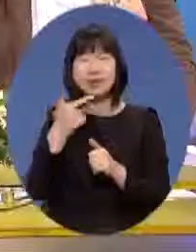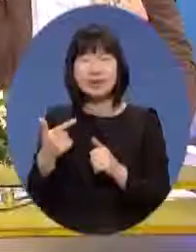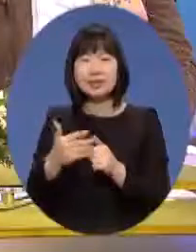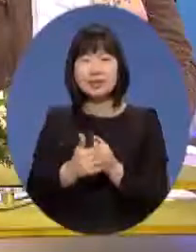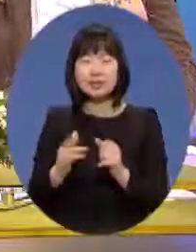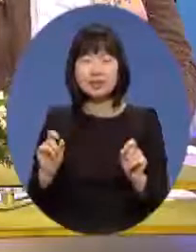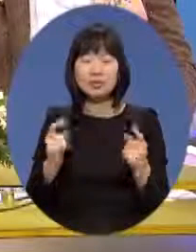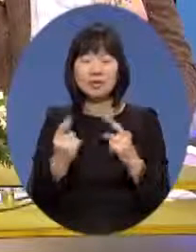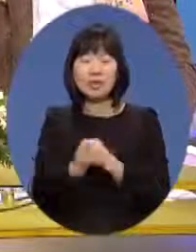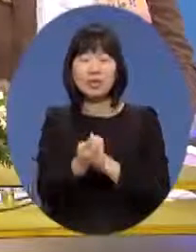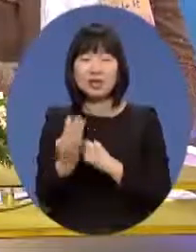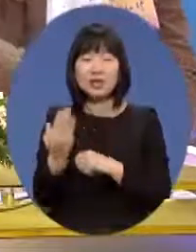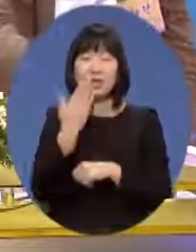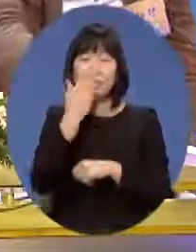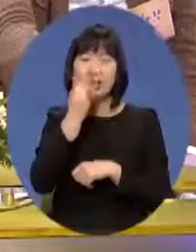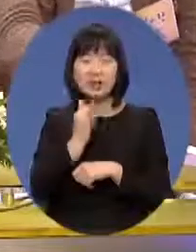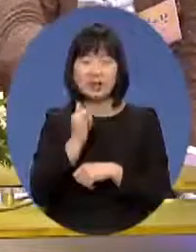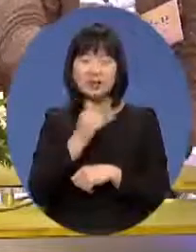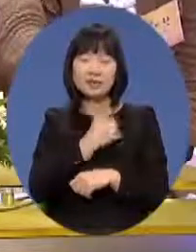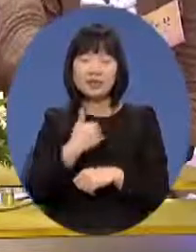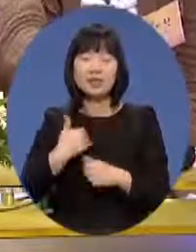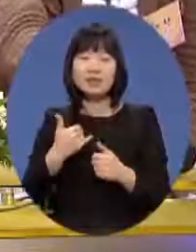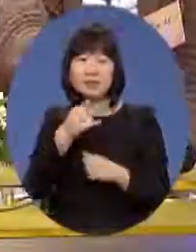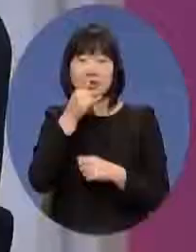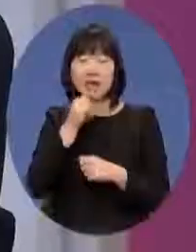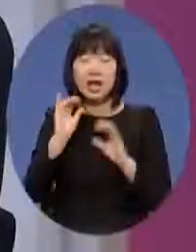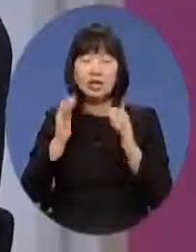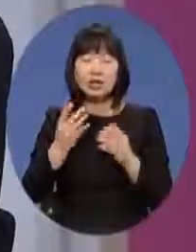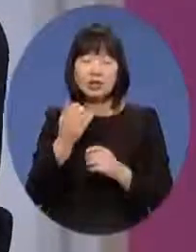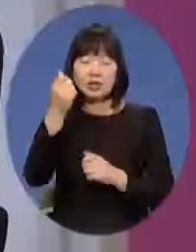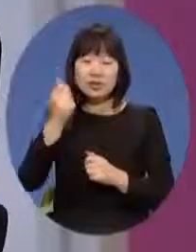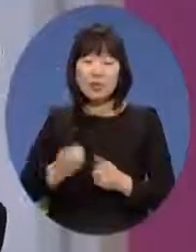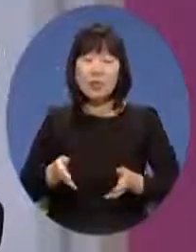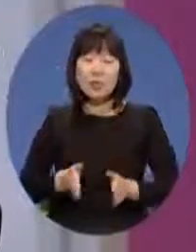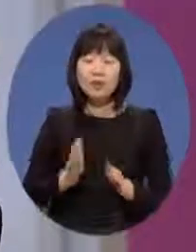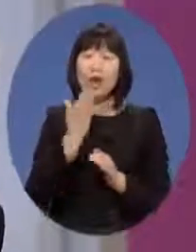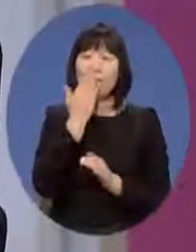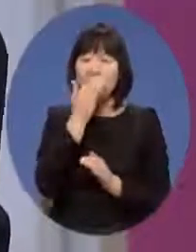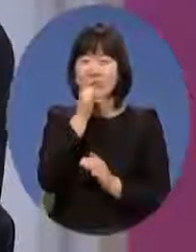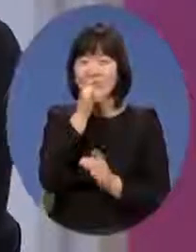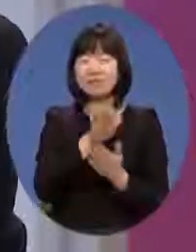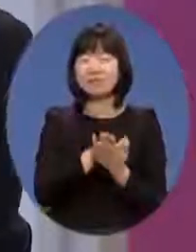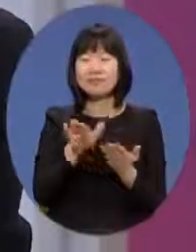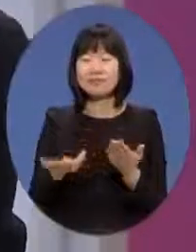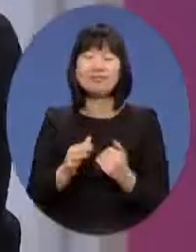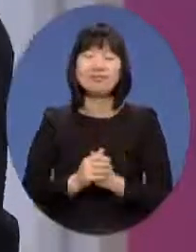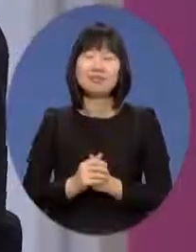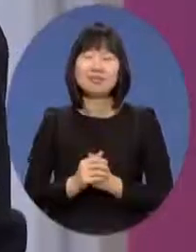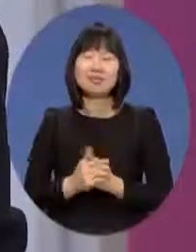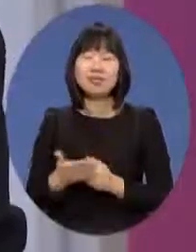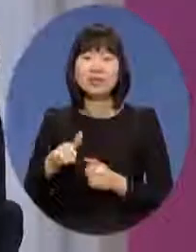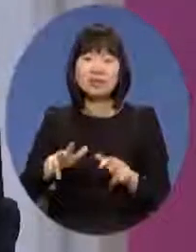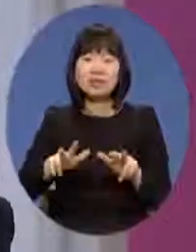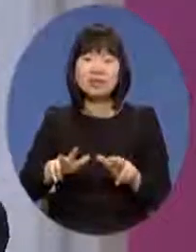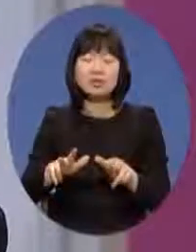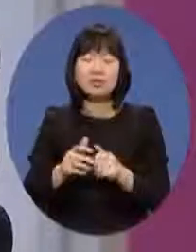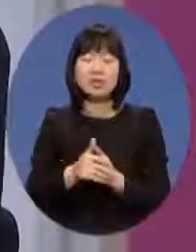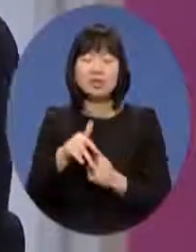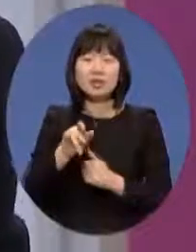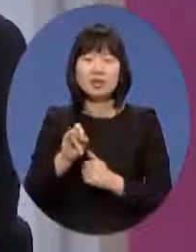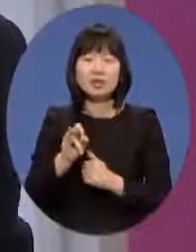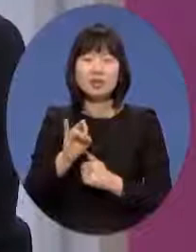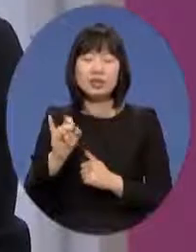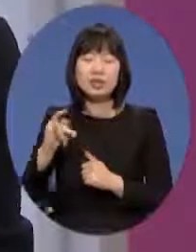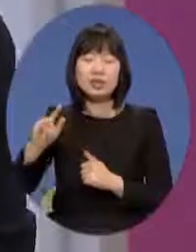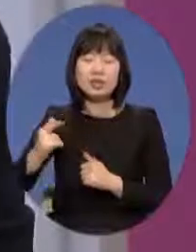그래서 동시에 여러 개를 할수 있는 자신이 있어야 애도 여러 명 낳으실 수 있는 거예요. 근데 이제 지금 우리 정혜란 씨가